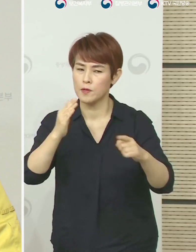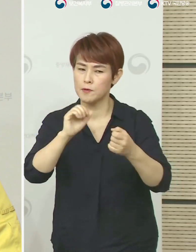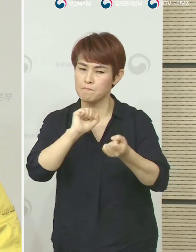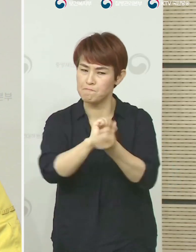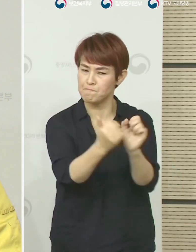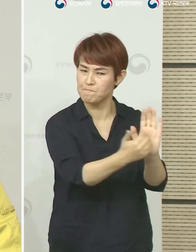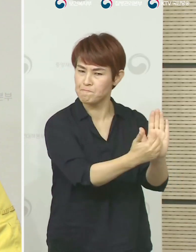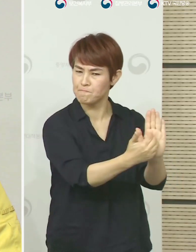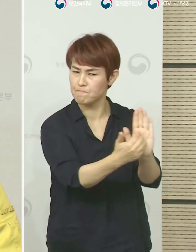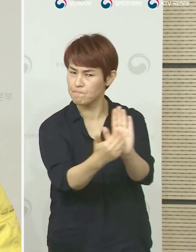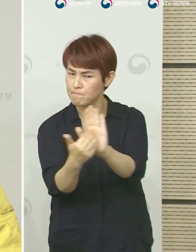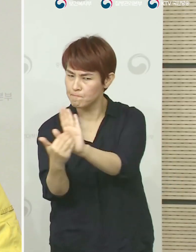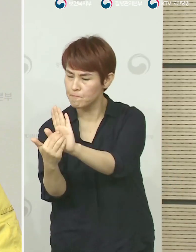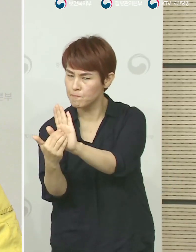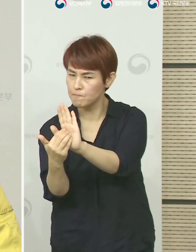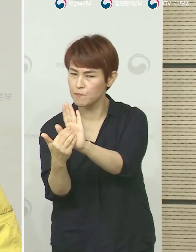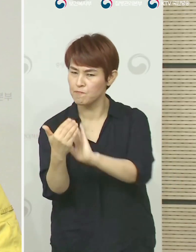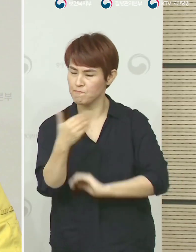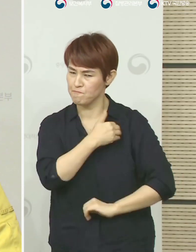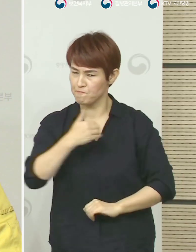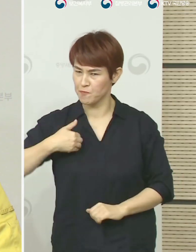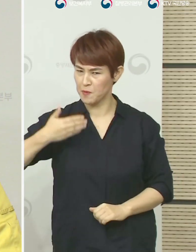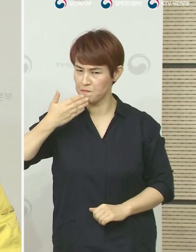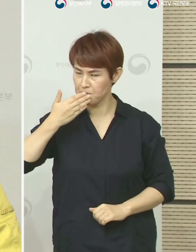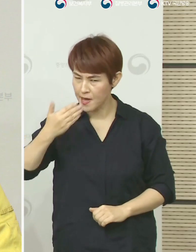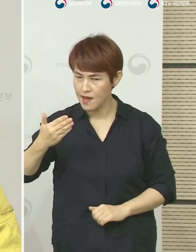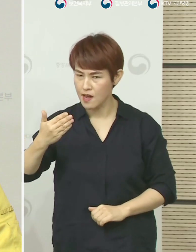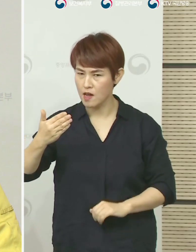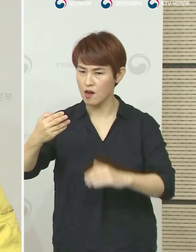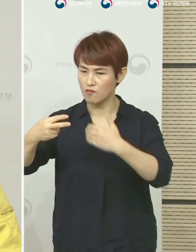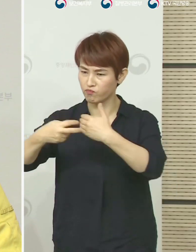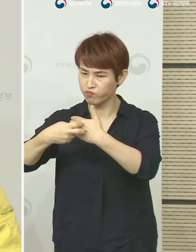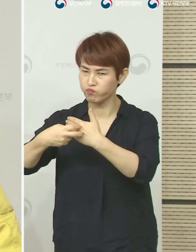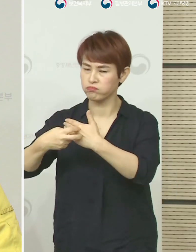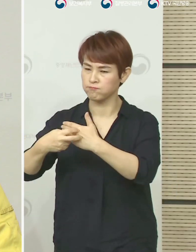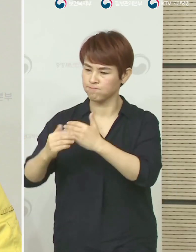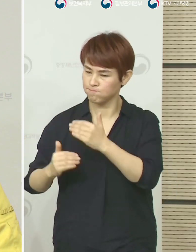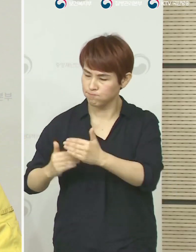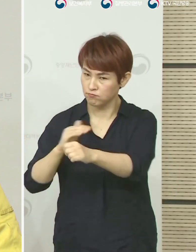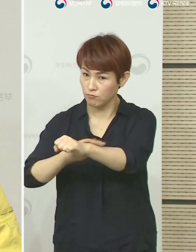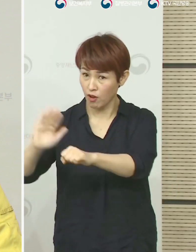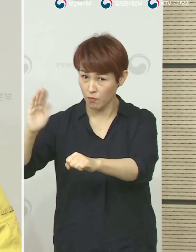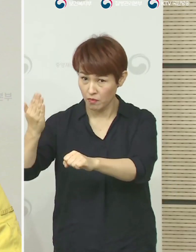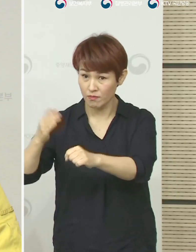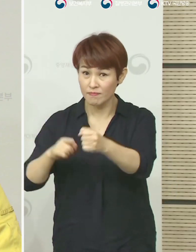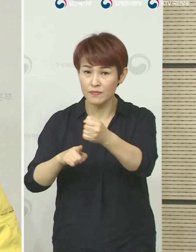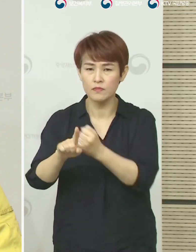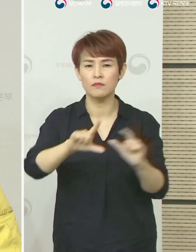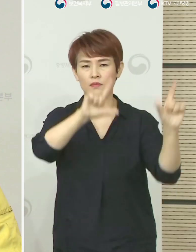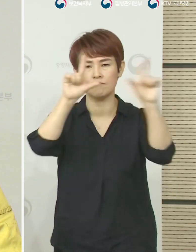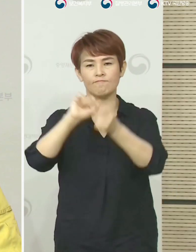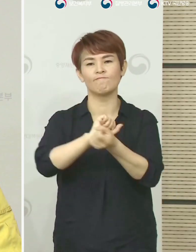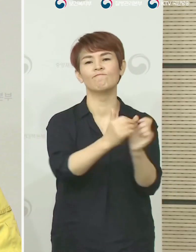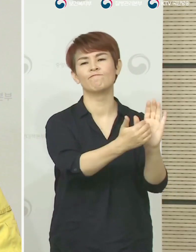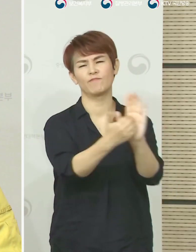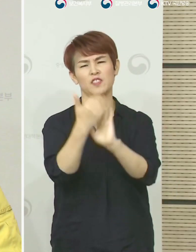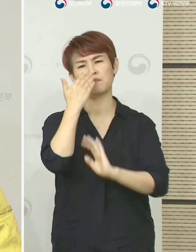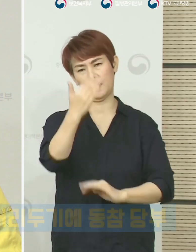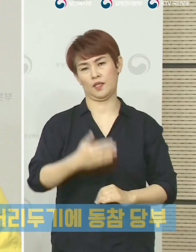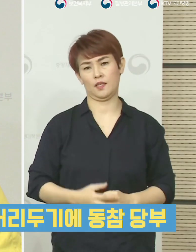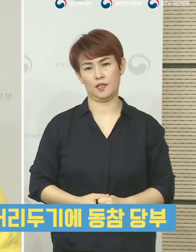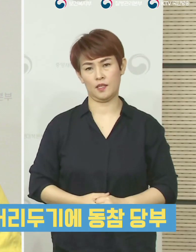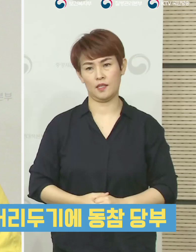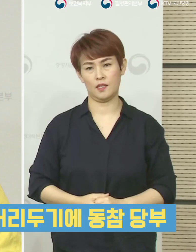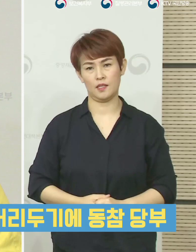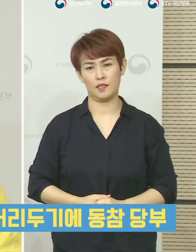방역적 또는 의료 체계적인 수준으로 될 때 생활 방역이라는 부분들도 같이 나아갈 수 있고